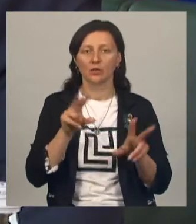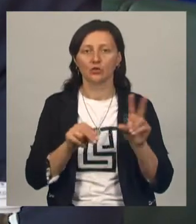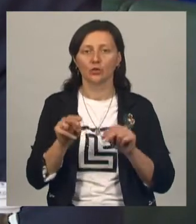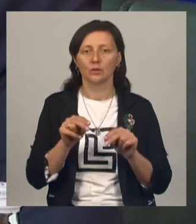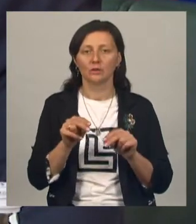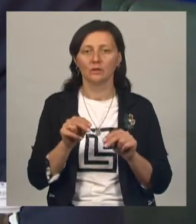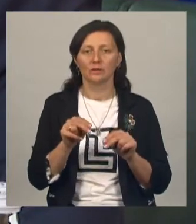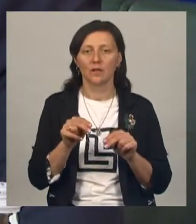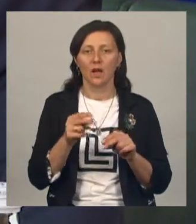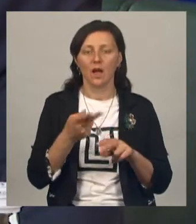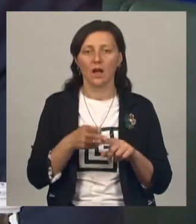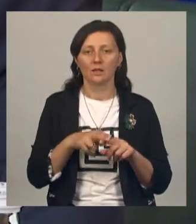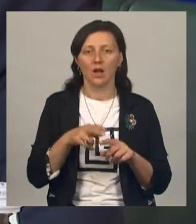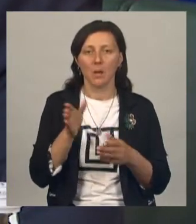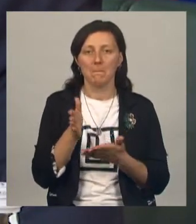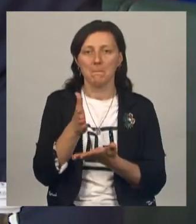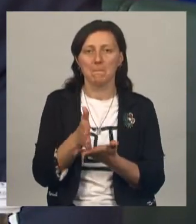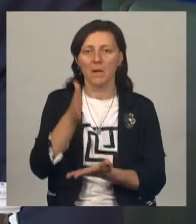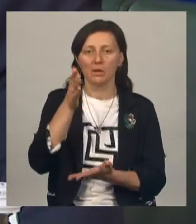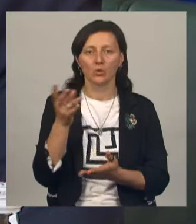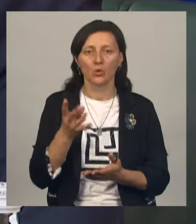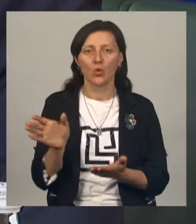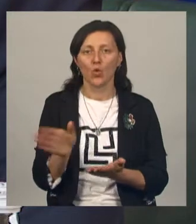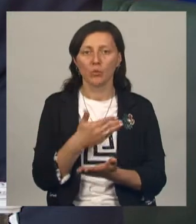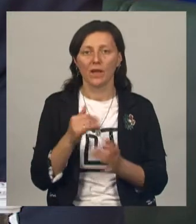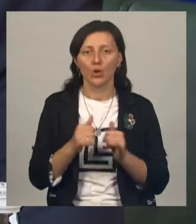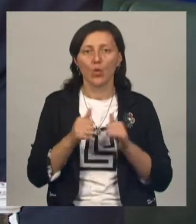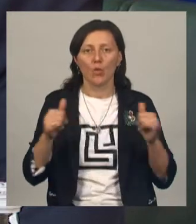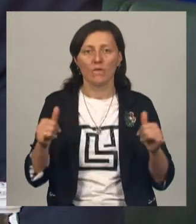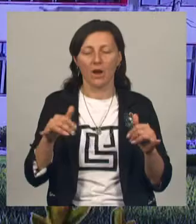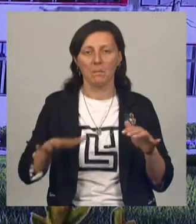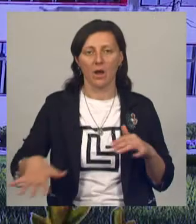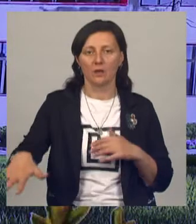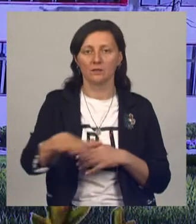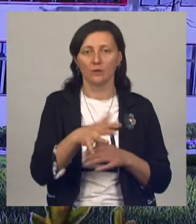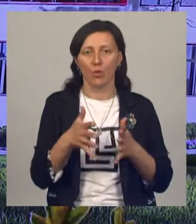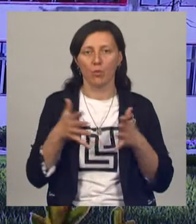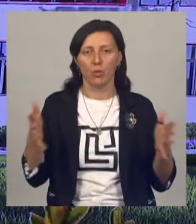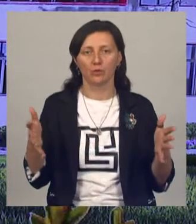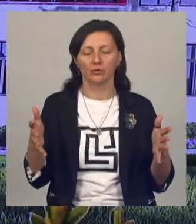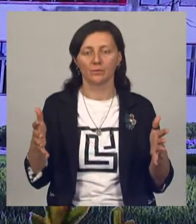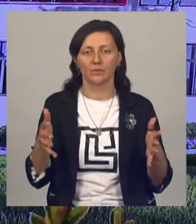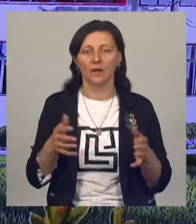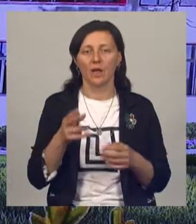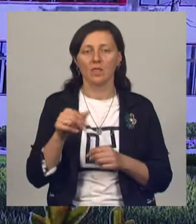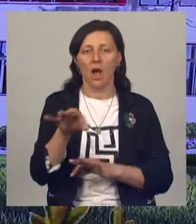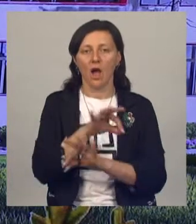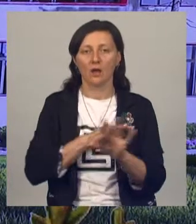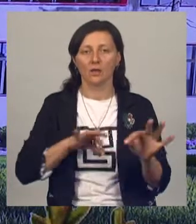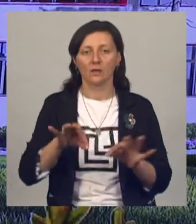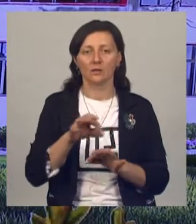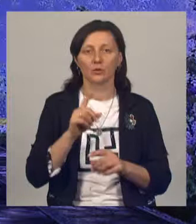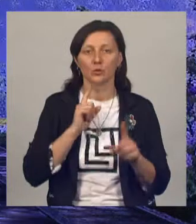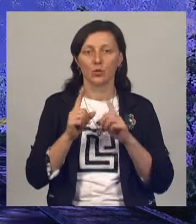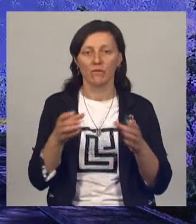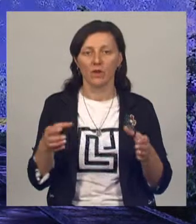вот этих модулях перегородок убрать и увеличить за счет просто в коридоре кроме того на архитектурно градостроительном